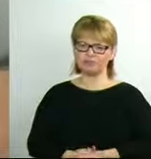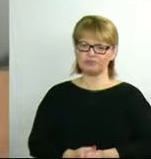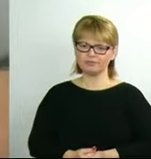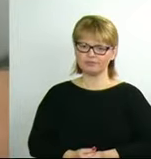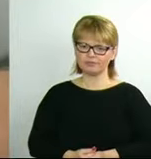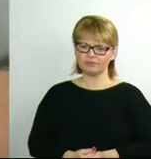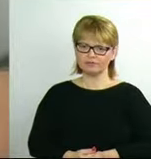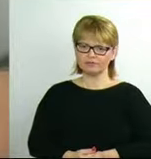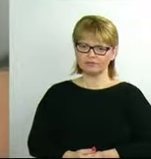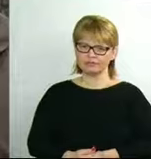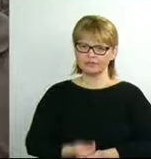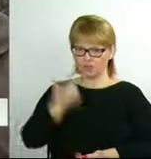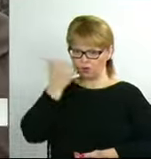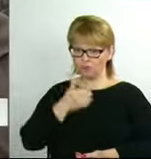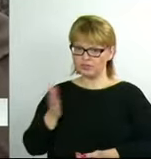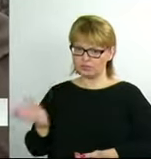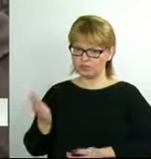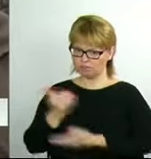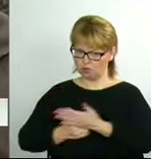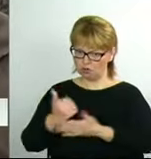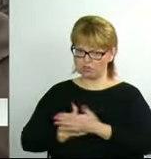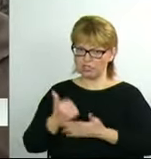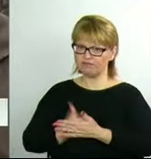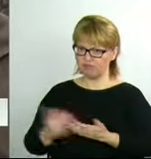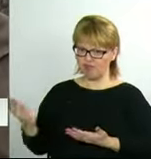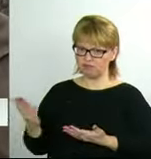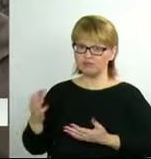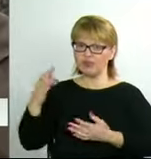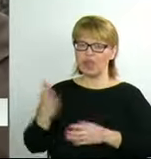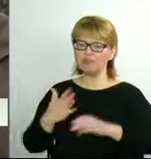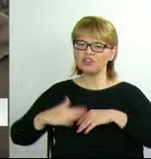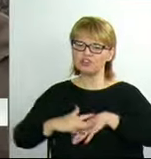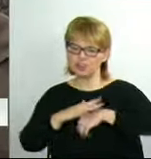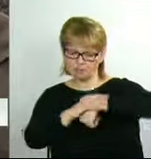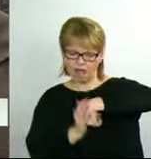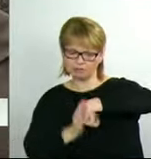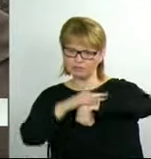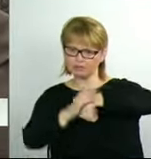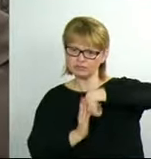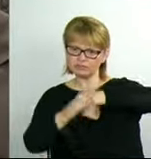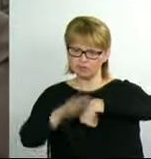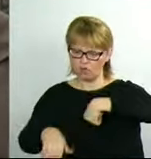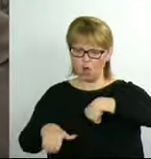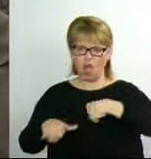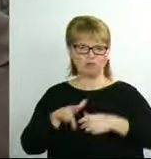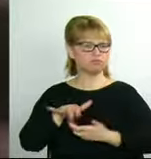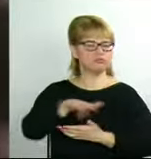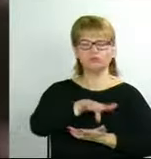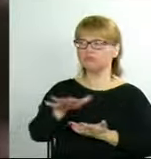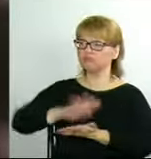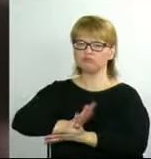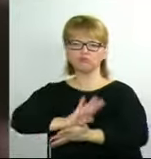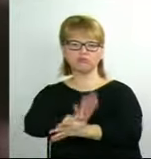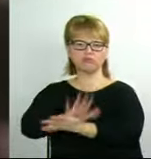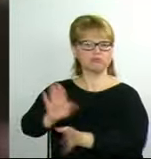mieste. Ľudia, ktorí používajú túto protézu, majú lepšie vnímanie toho povrchu pod nohou, takže vedia sa lepšie žiť do toho povrchu, či